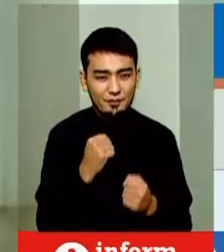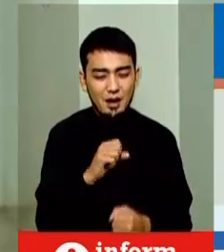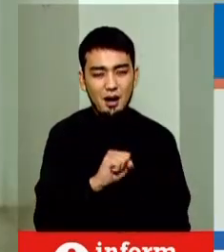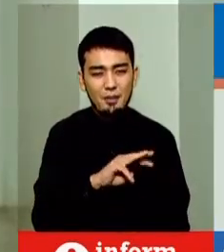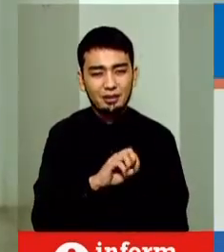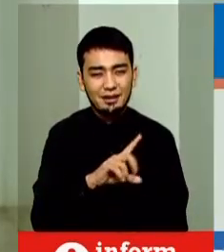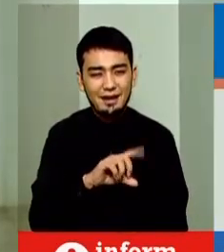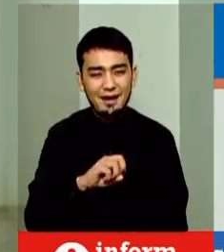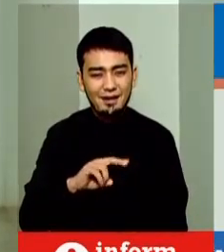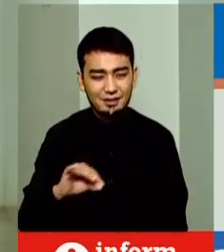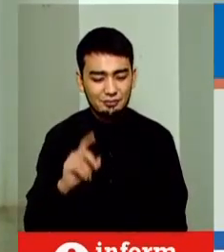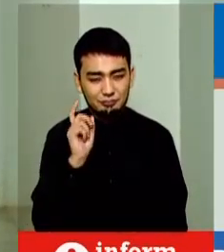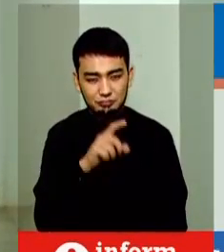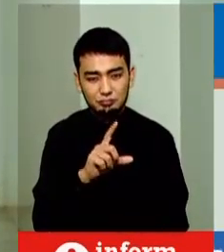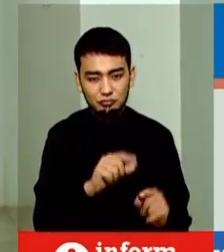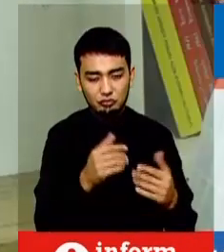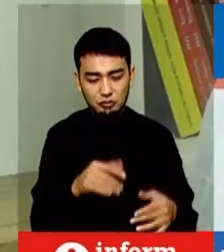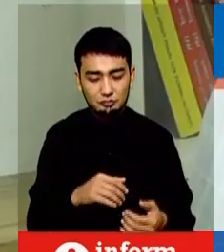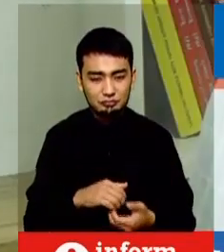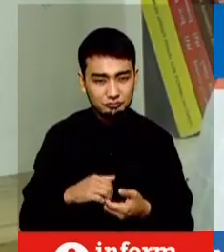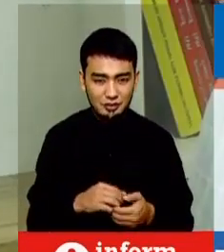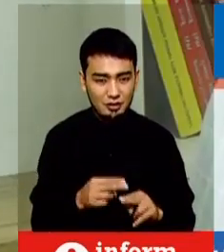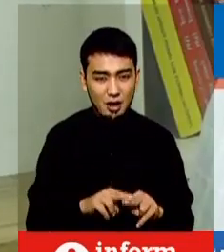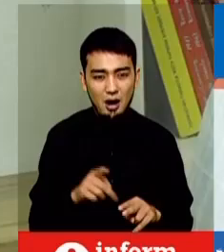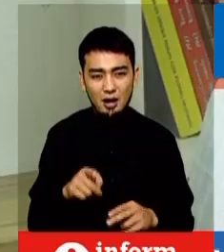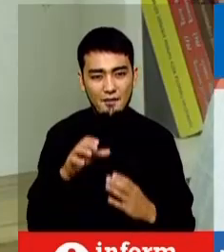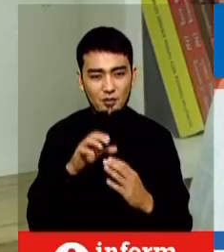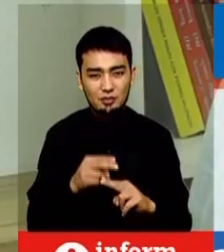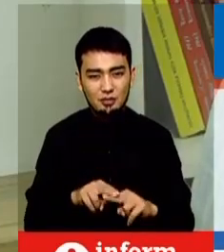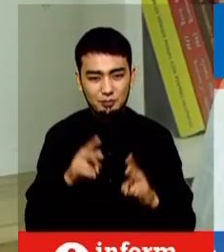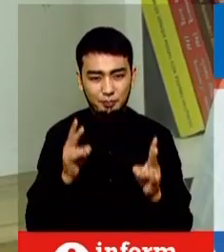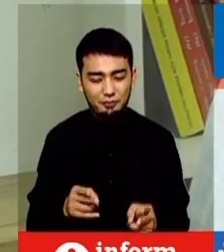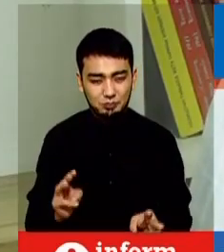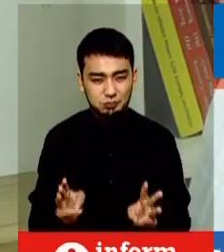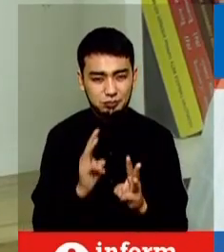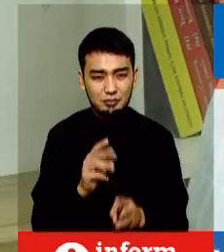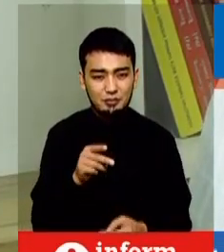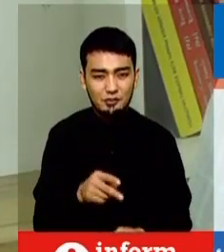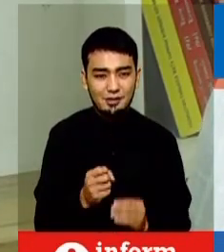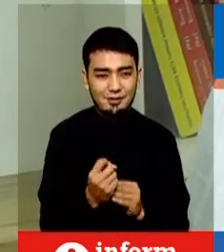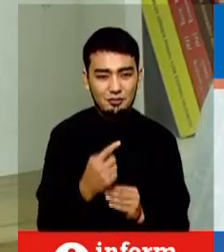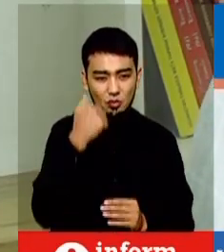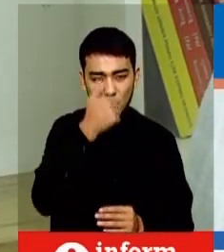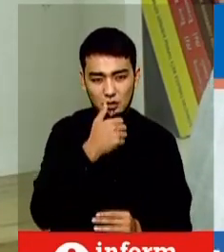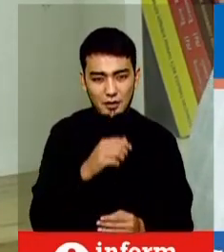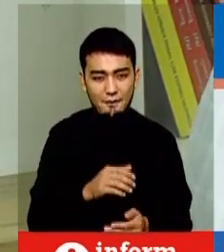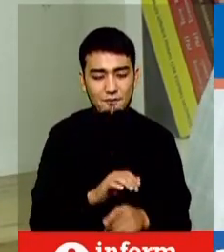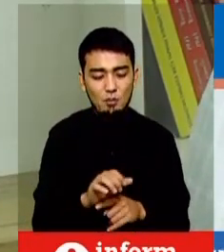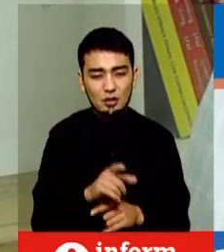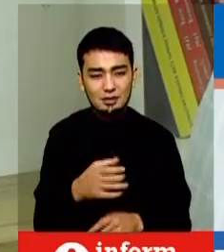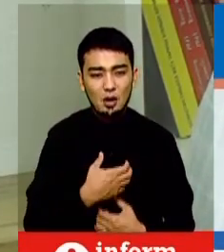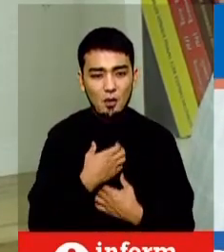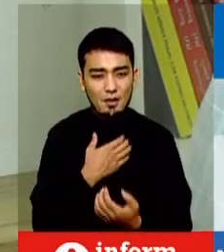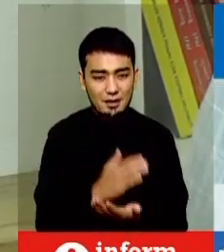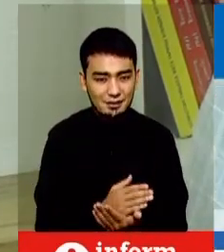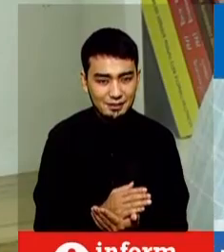Амангельде. Микроавтобус «Газель», с которым, собственно говоря, случилось происшествие, 2011 года выпуска. У него имелась страховка, и